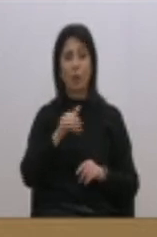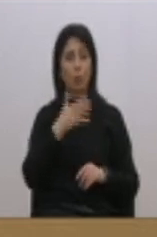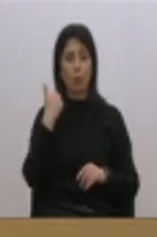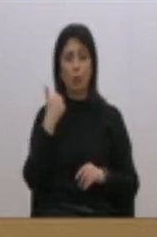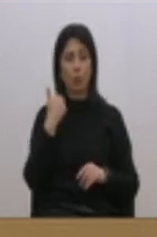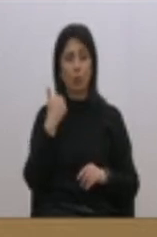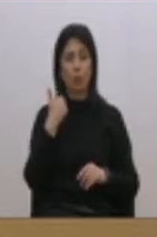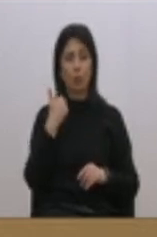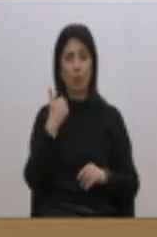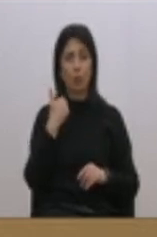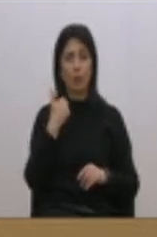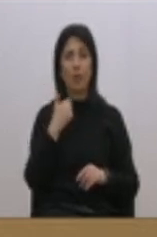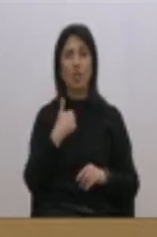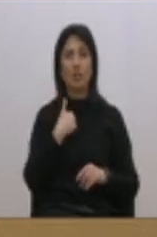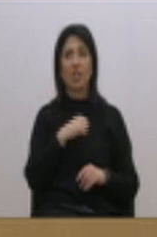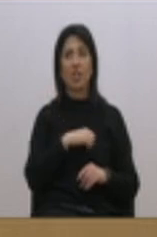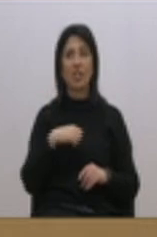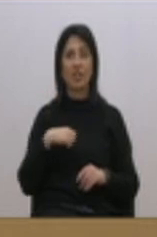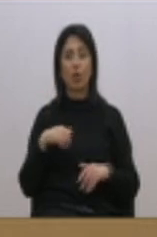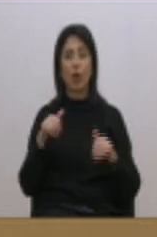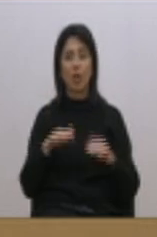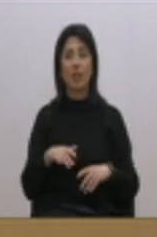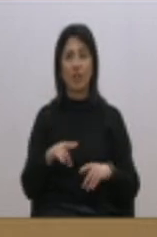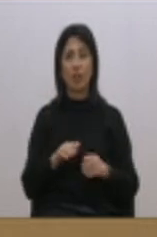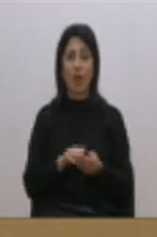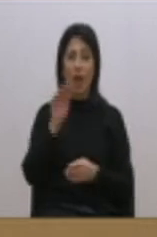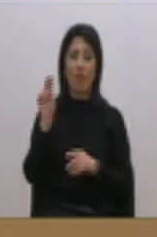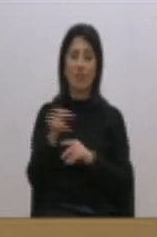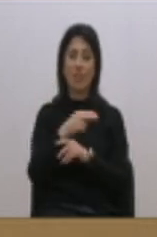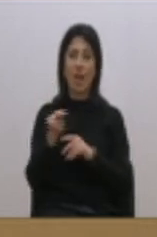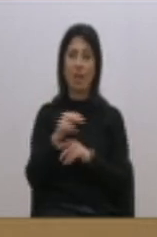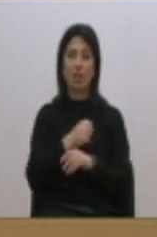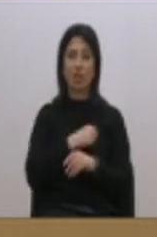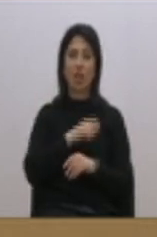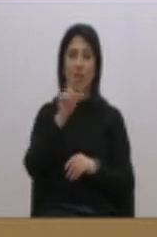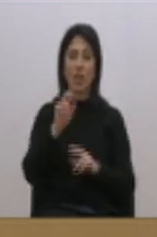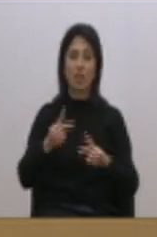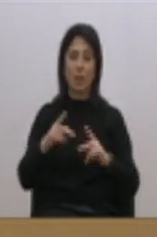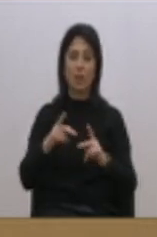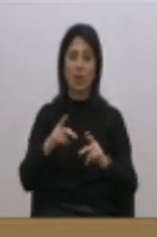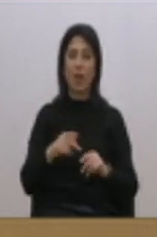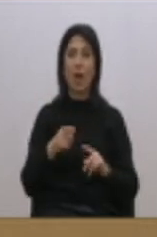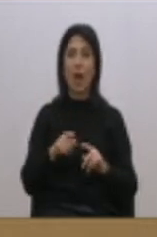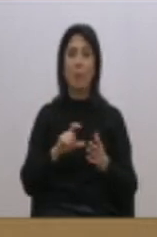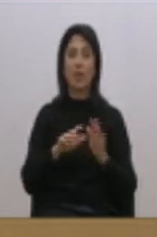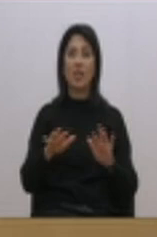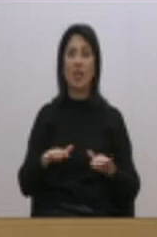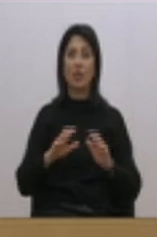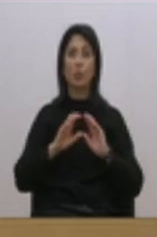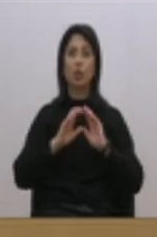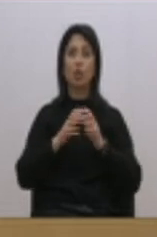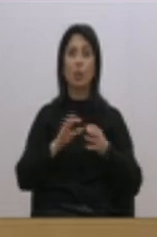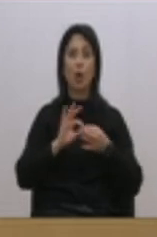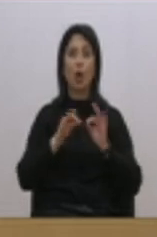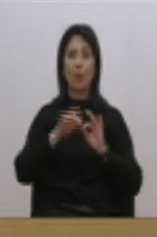გააჩნია და ჩვენ თვითონ გადავწყვიტეთ, რომ აღვზარდოთ ჯარისკაცებად. Ამ დარბაზში მსოფლიო და